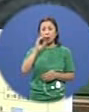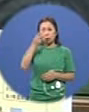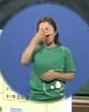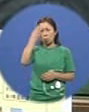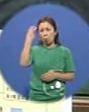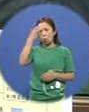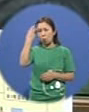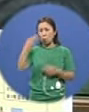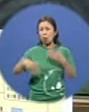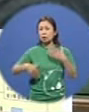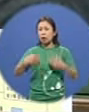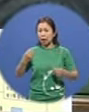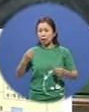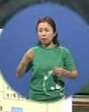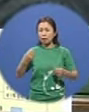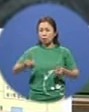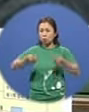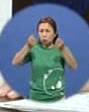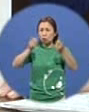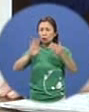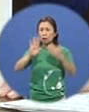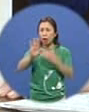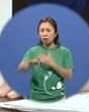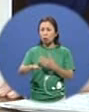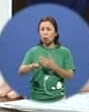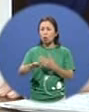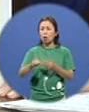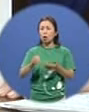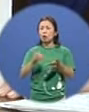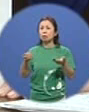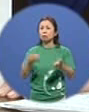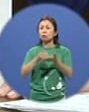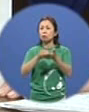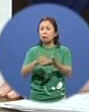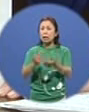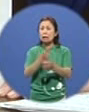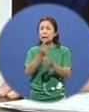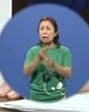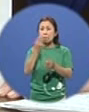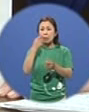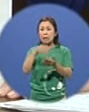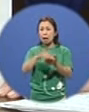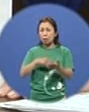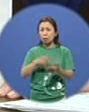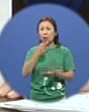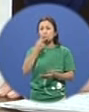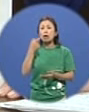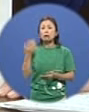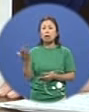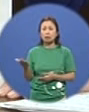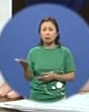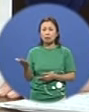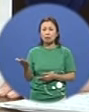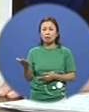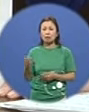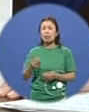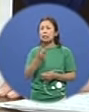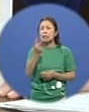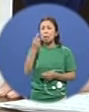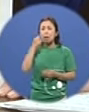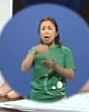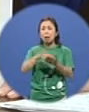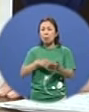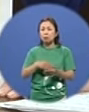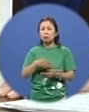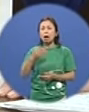1年目に辞める人がこれはま紫色ですねそれから2年目が青色でえま茶色が3年